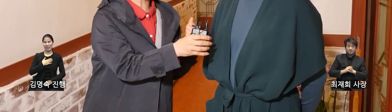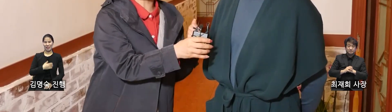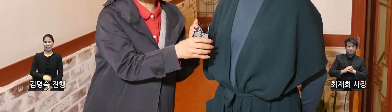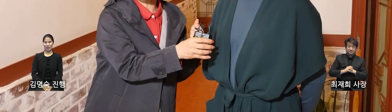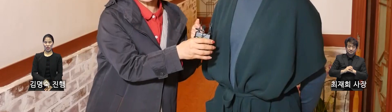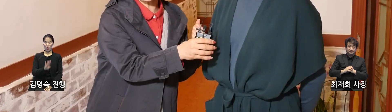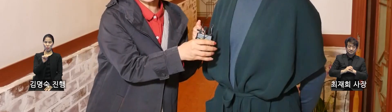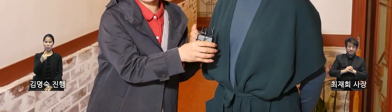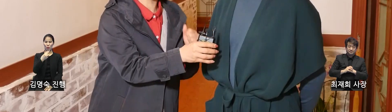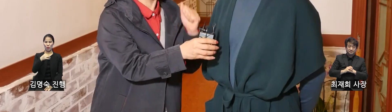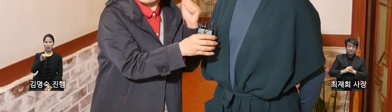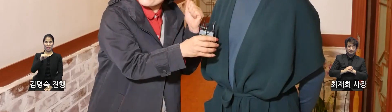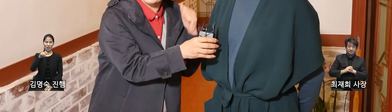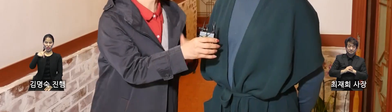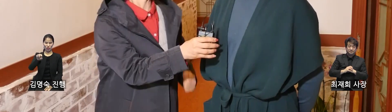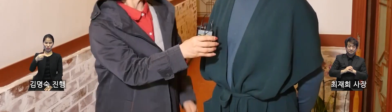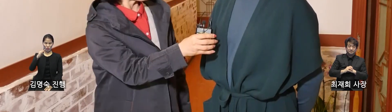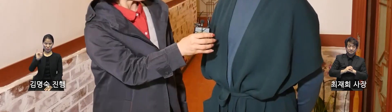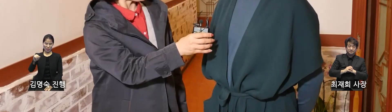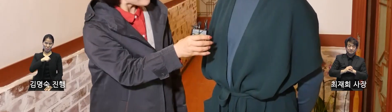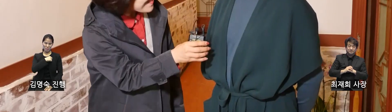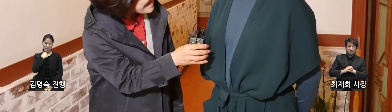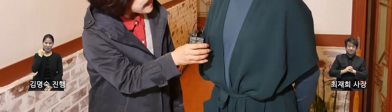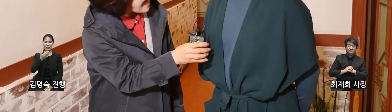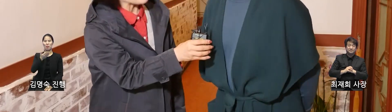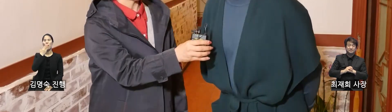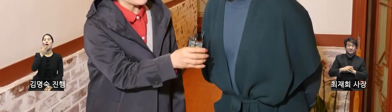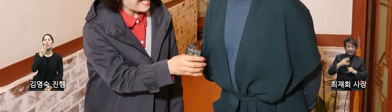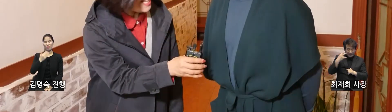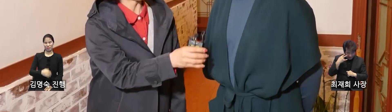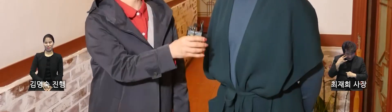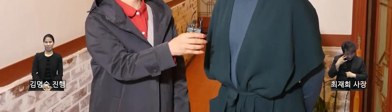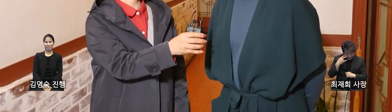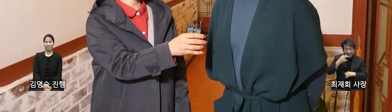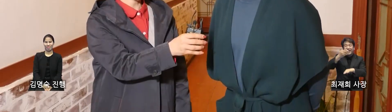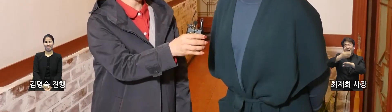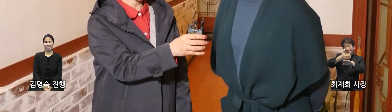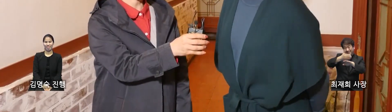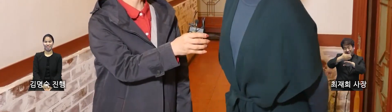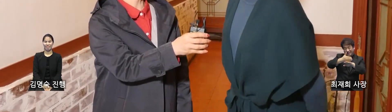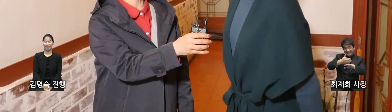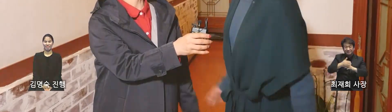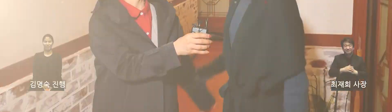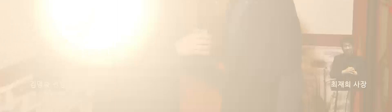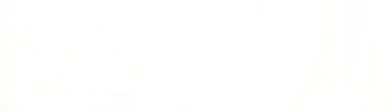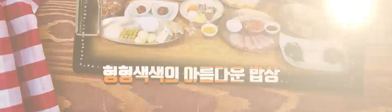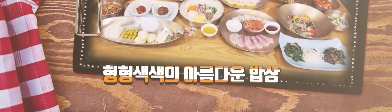아 볼이 골드 매력에 한번 쿡 빠져 보도록 하겠습니다 네 감사합니다